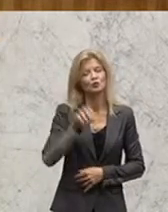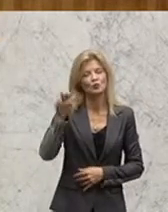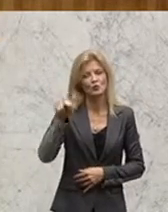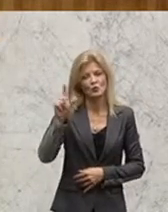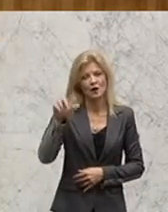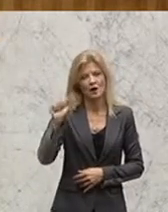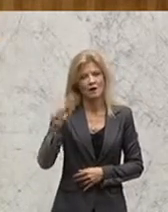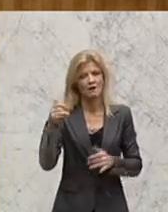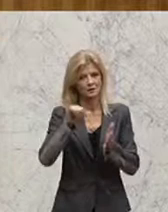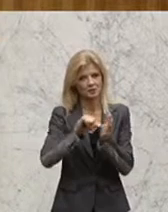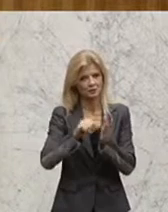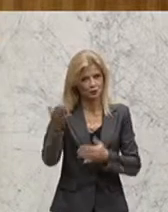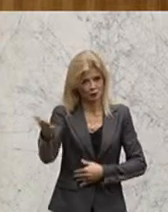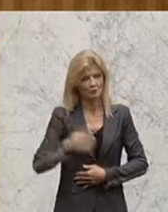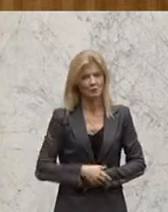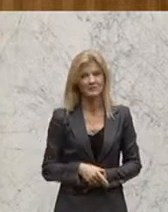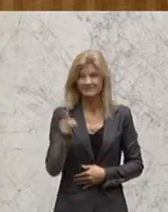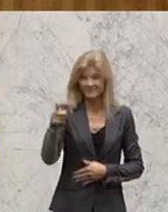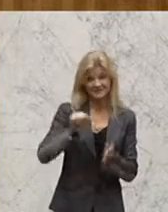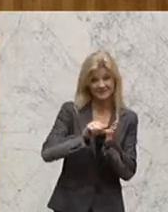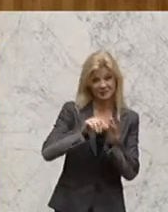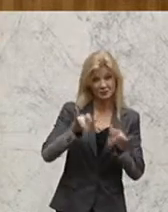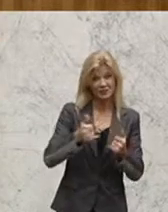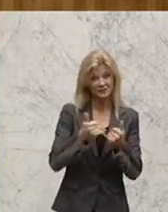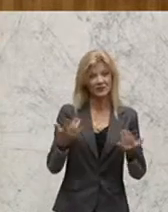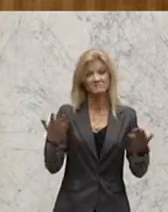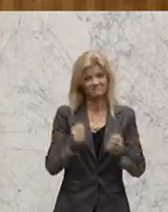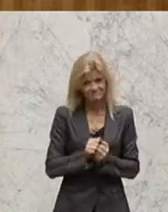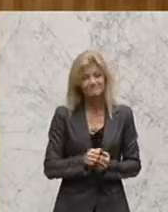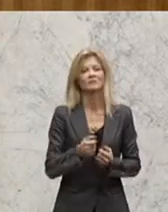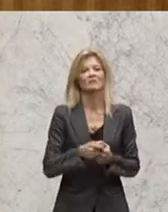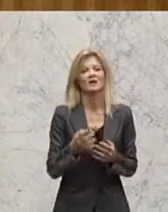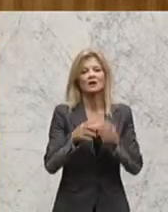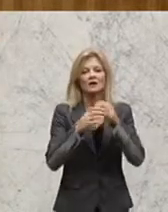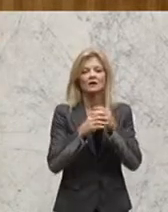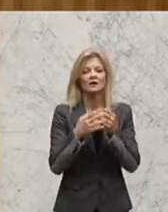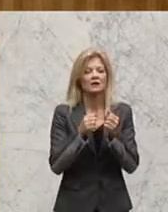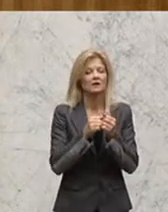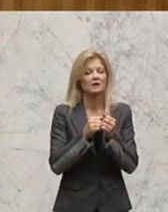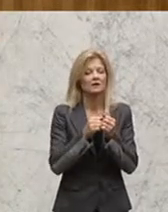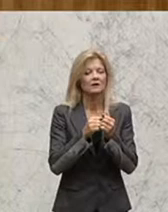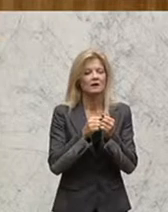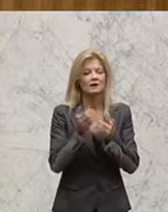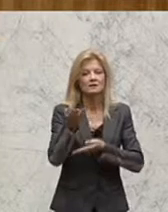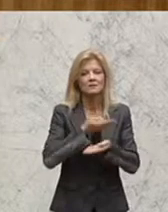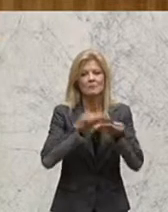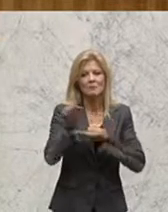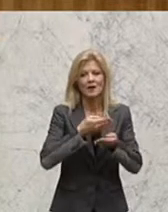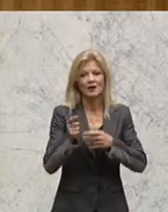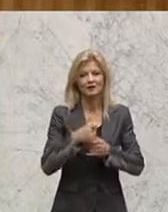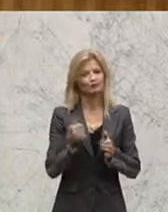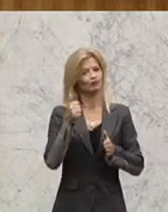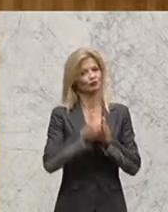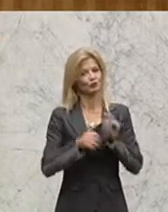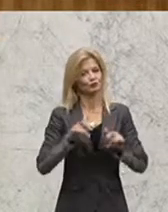tun, das quasi diplomatischen Status hat, wo ein Staat, nämlich Saudi-Arabien, letztlich dahinter steht, wo